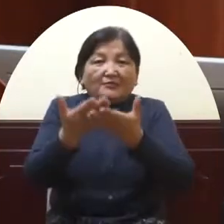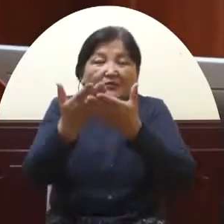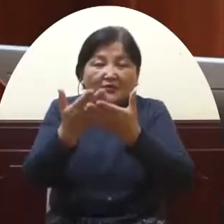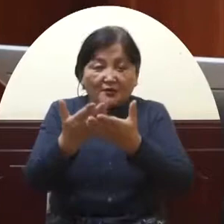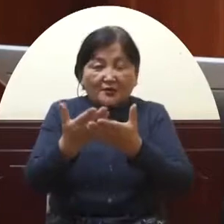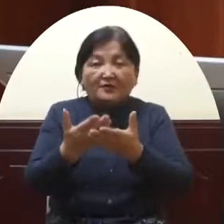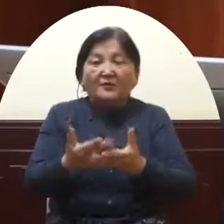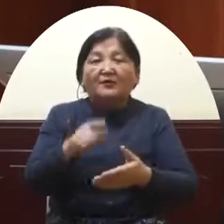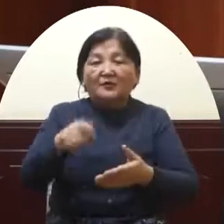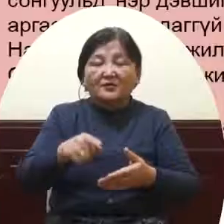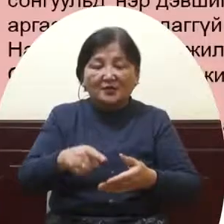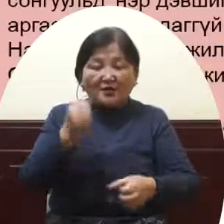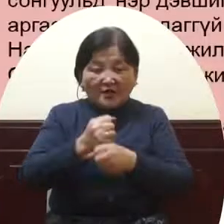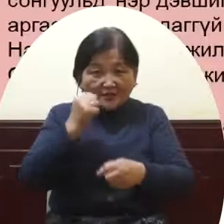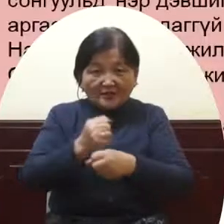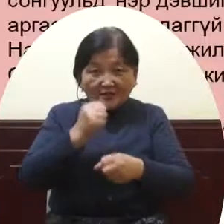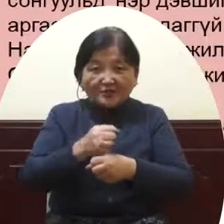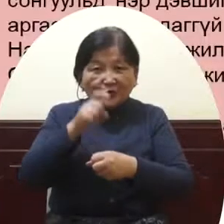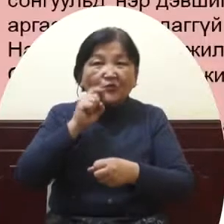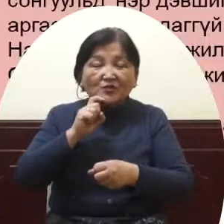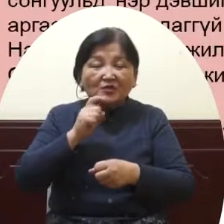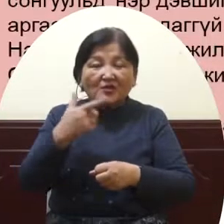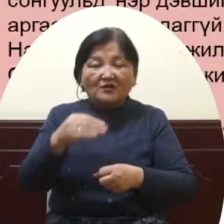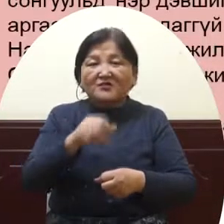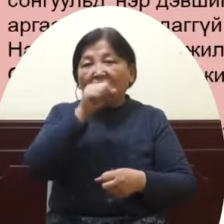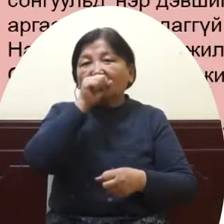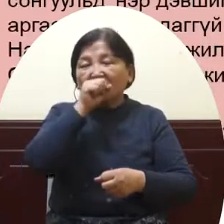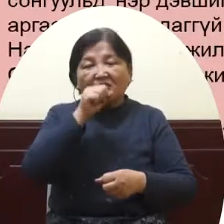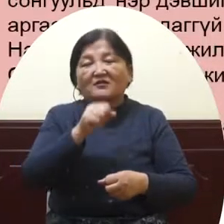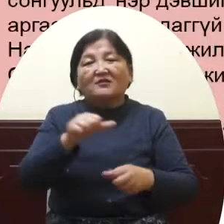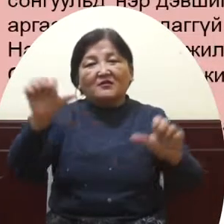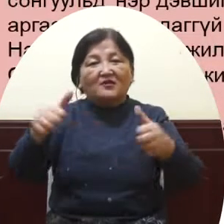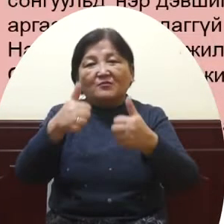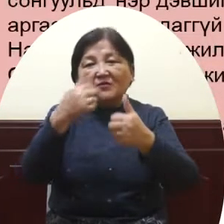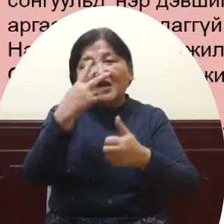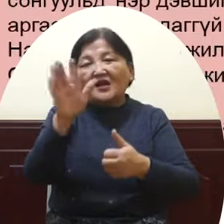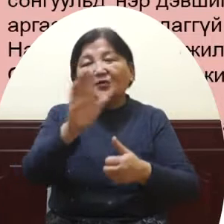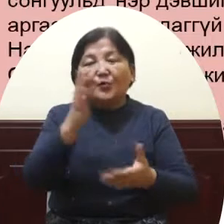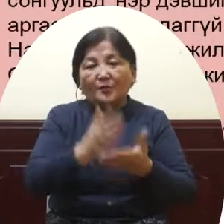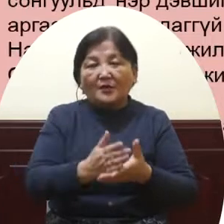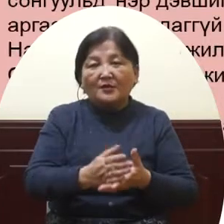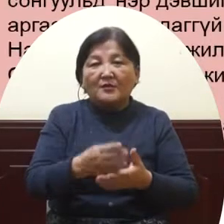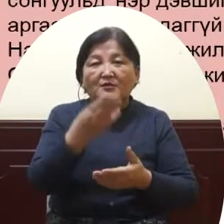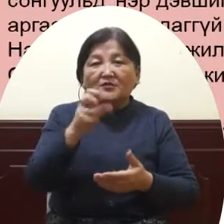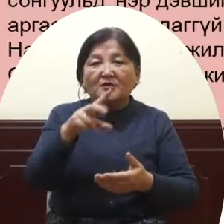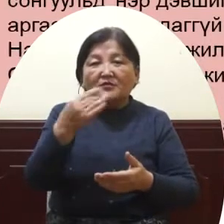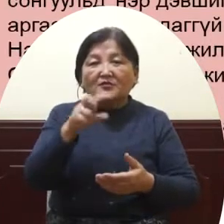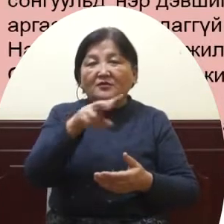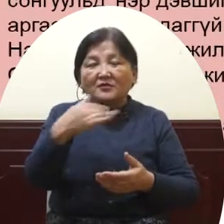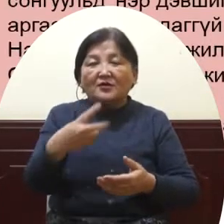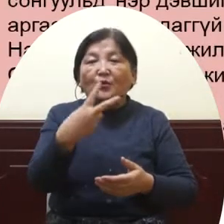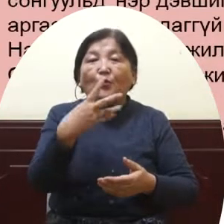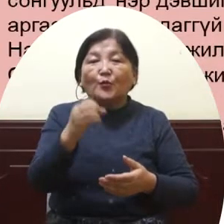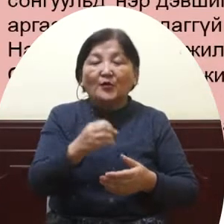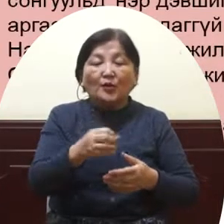оролцсон. Харамсалтай нь ямар ч ахиц гарахгүй байна. 1990 оны улс төрийн намын тухай хууль шилжилтийн үеийн хууль